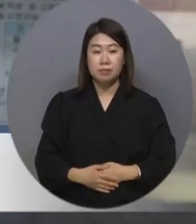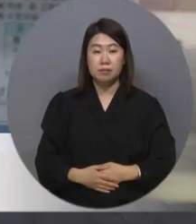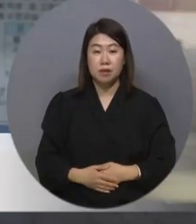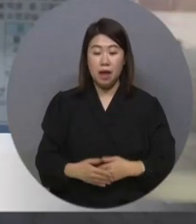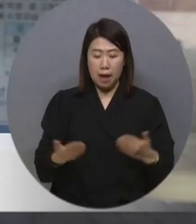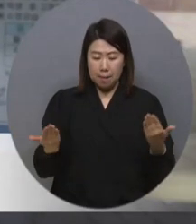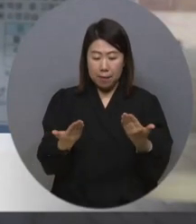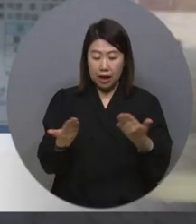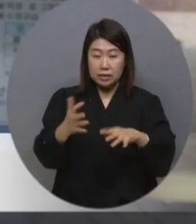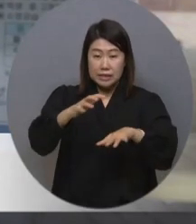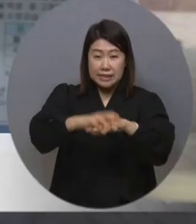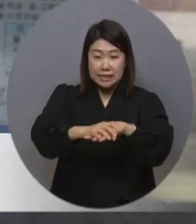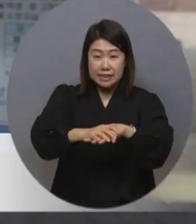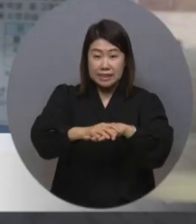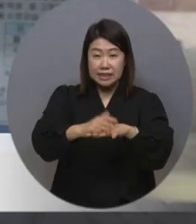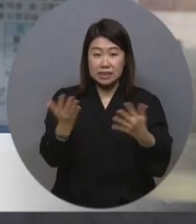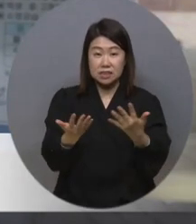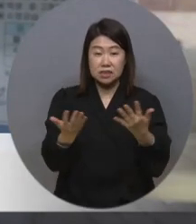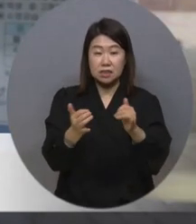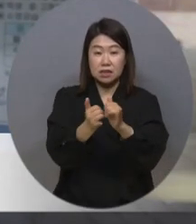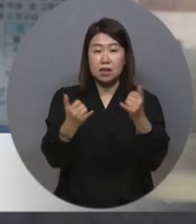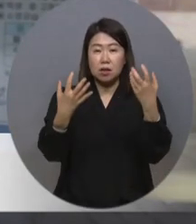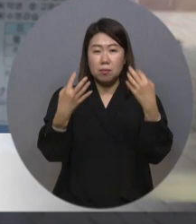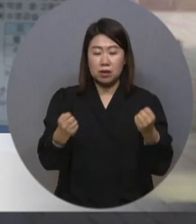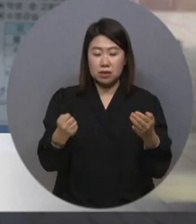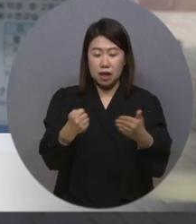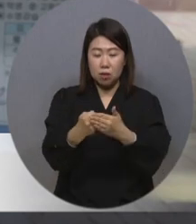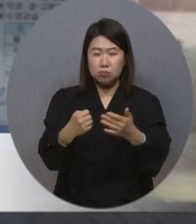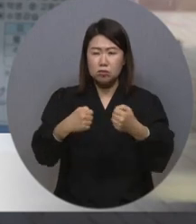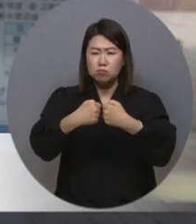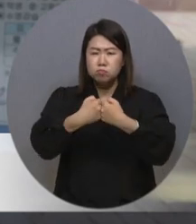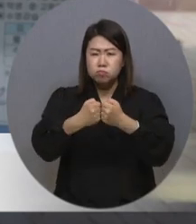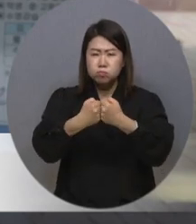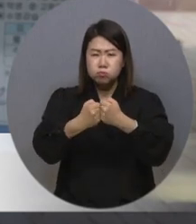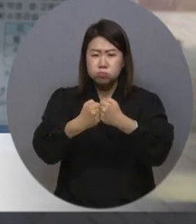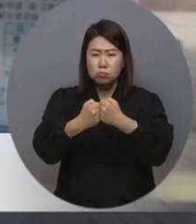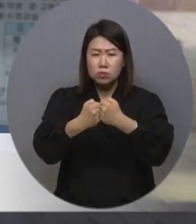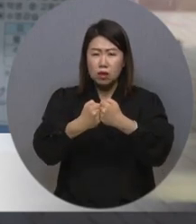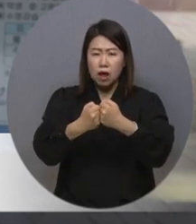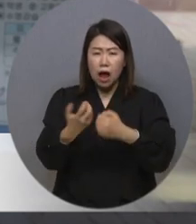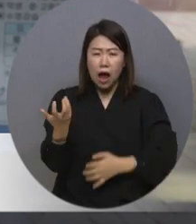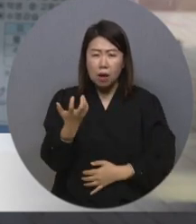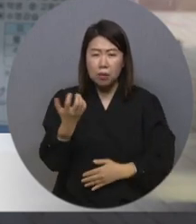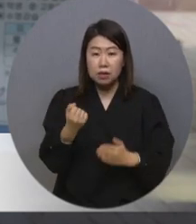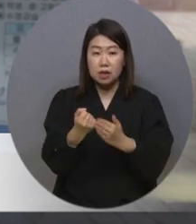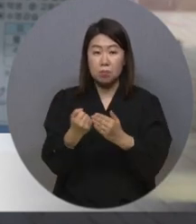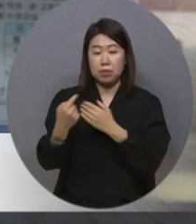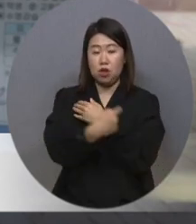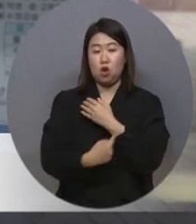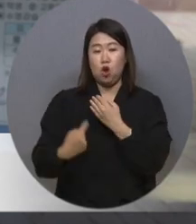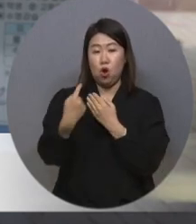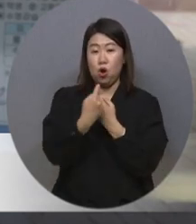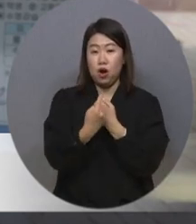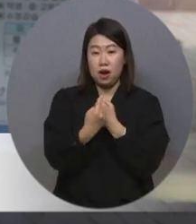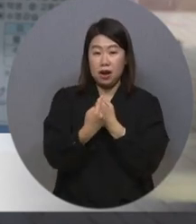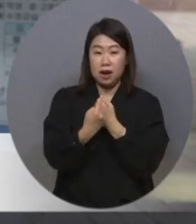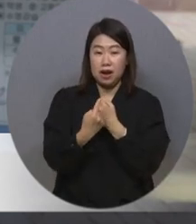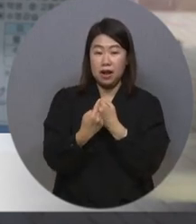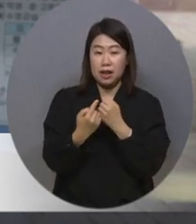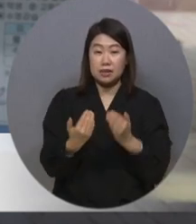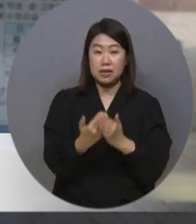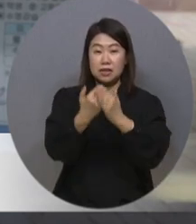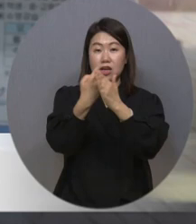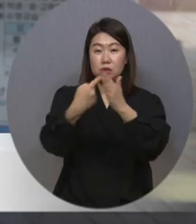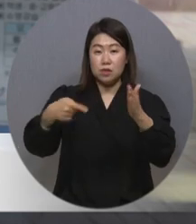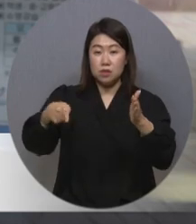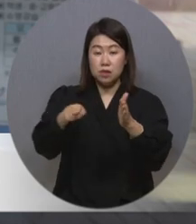농업에 종사하는 어르신들이 많아 관절염과 요통 등을 호소하기에 건강 향상을 위한 맞춤형 수중